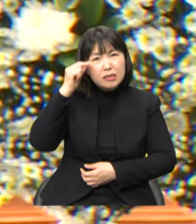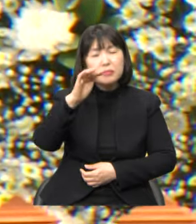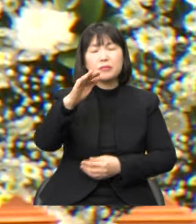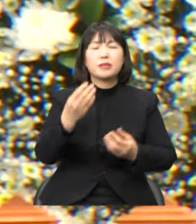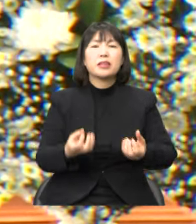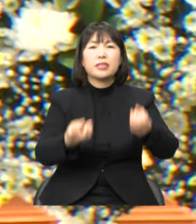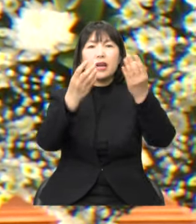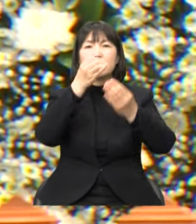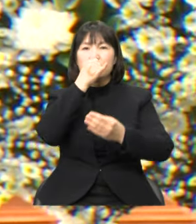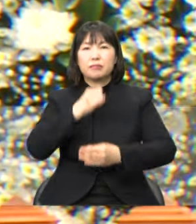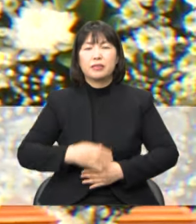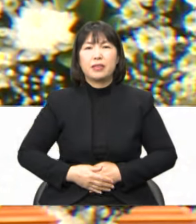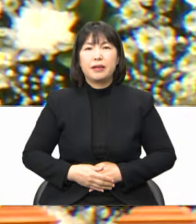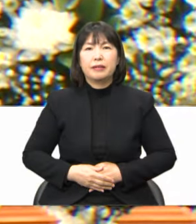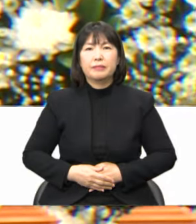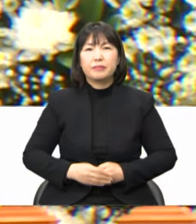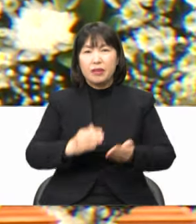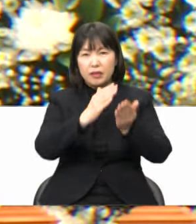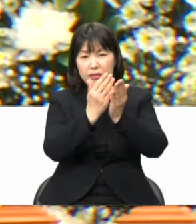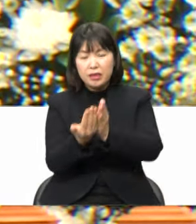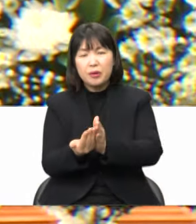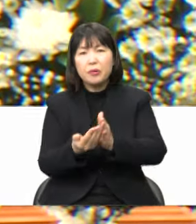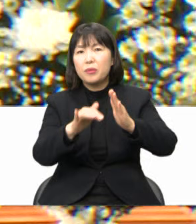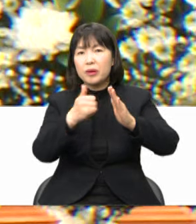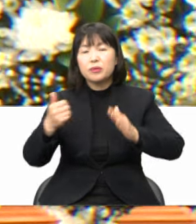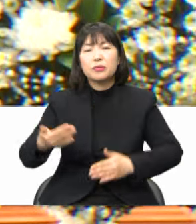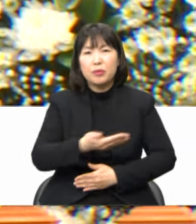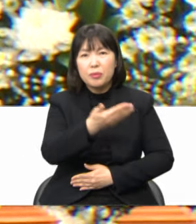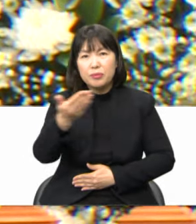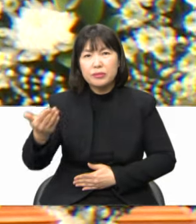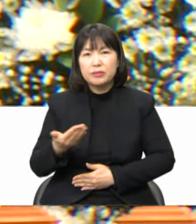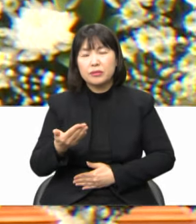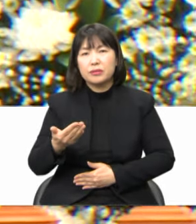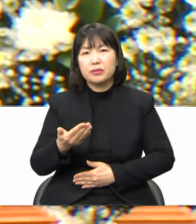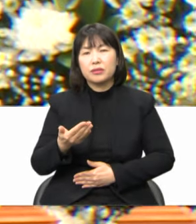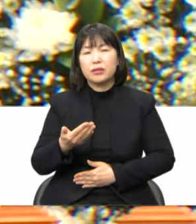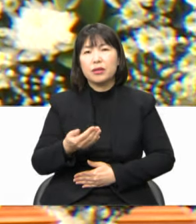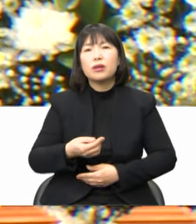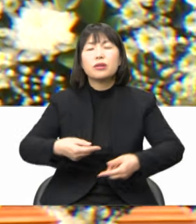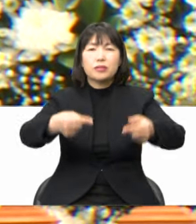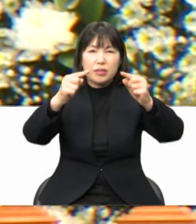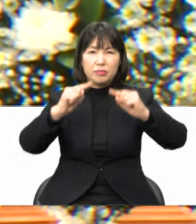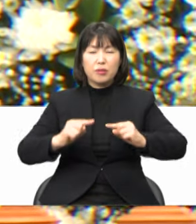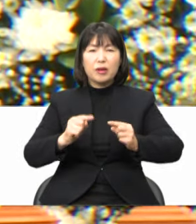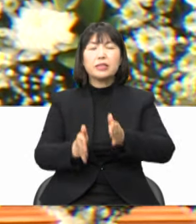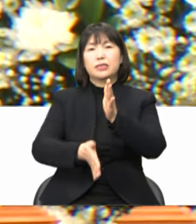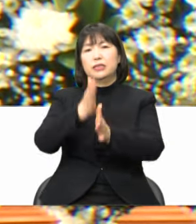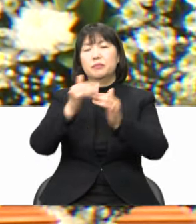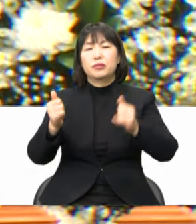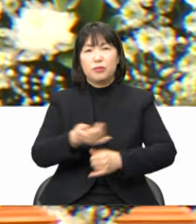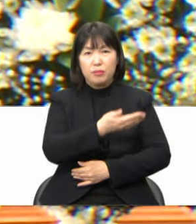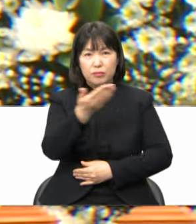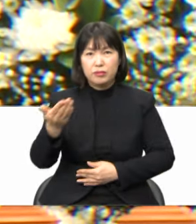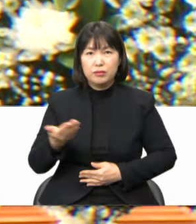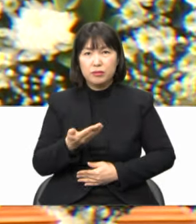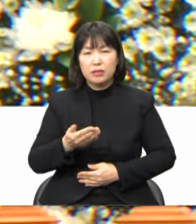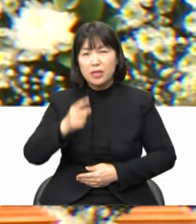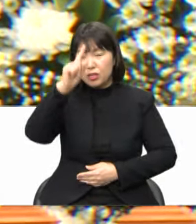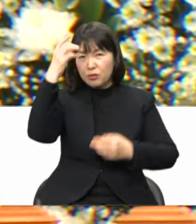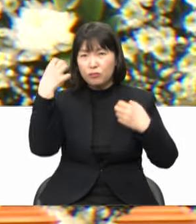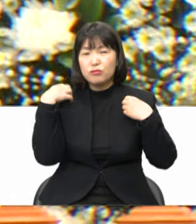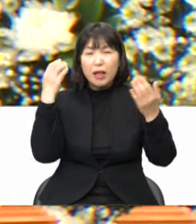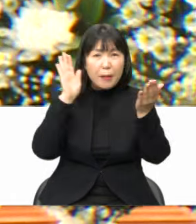열렸습니다 세 희생자가 여러분 그 추게 참석해주신 국민 여러분 정부는